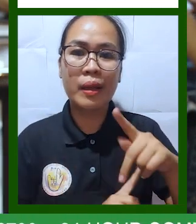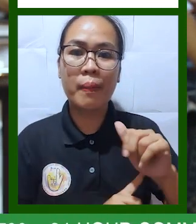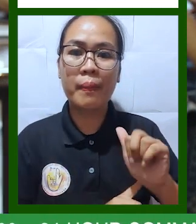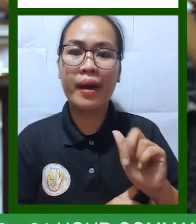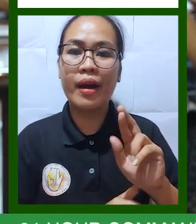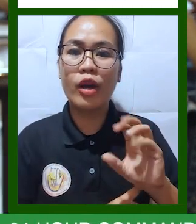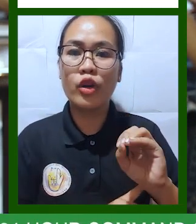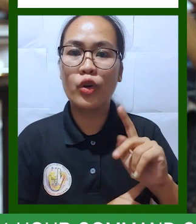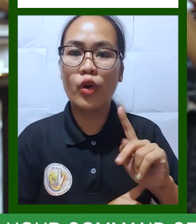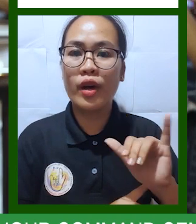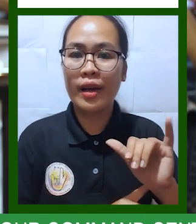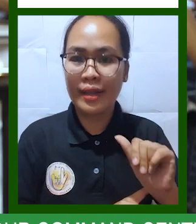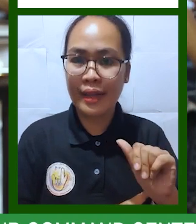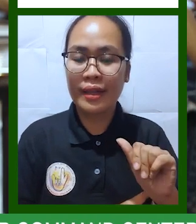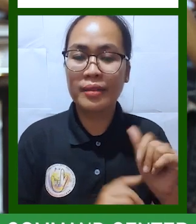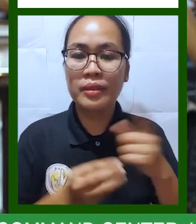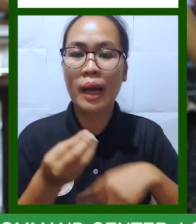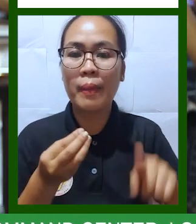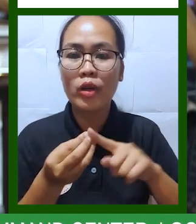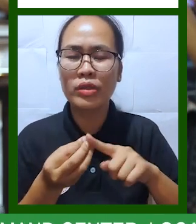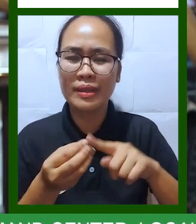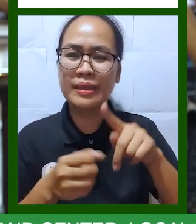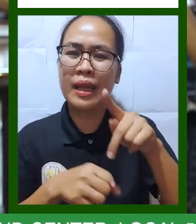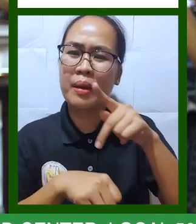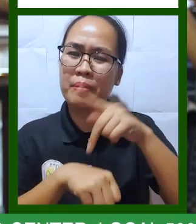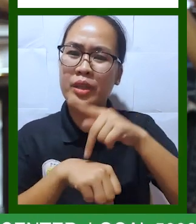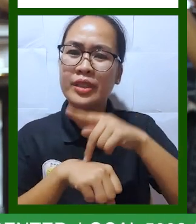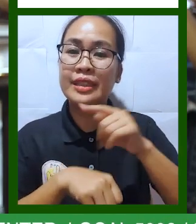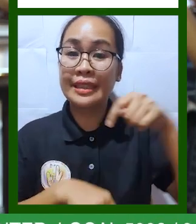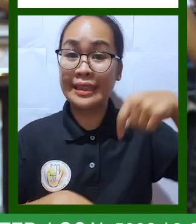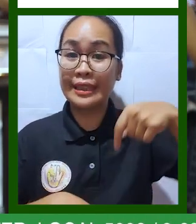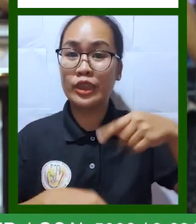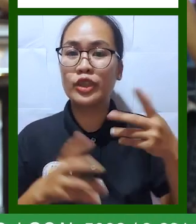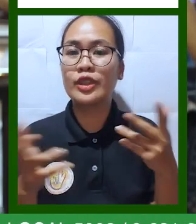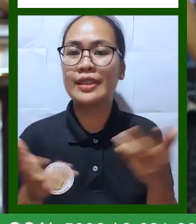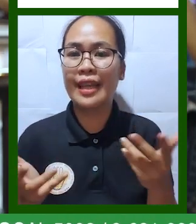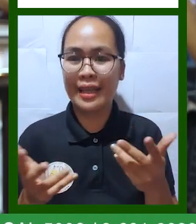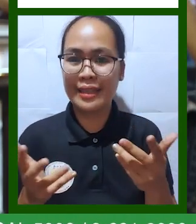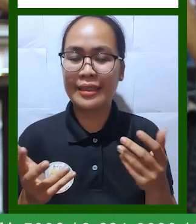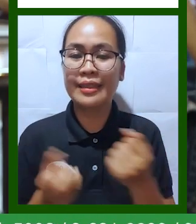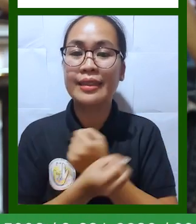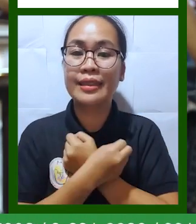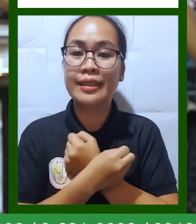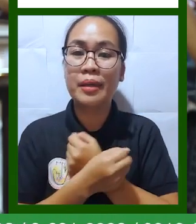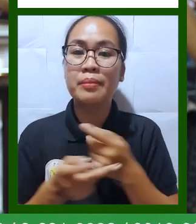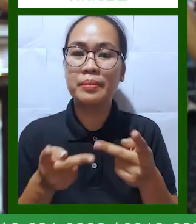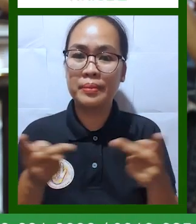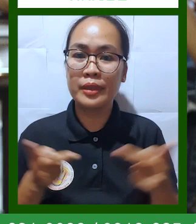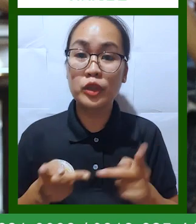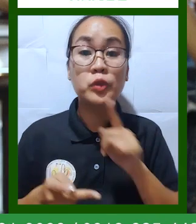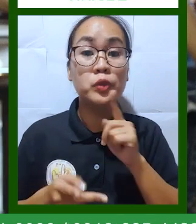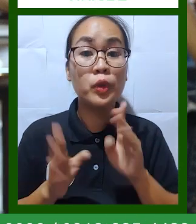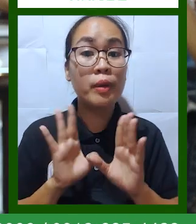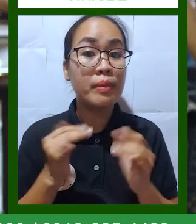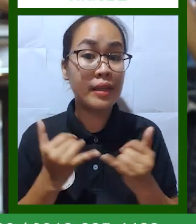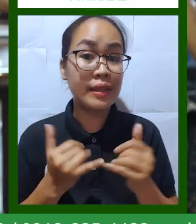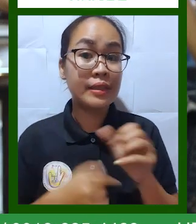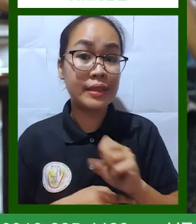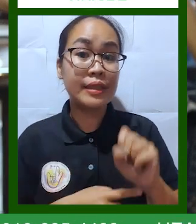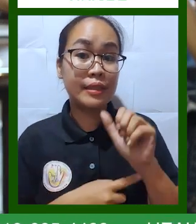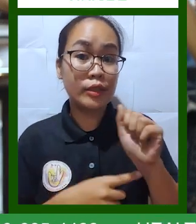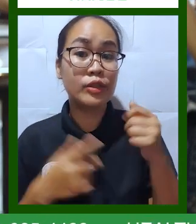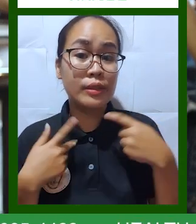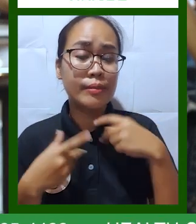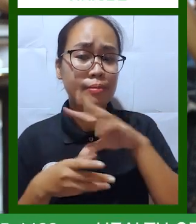parokya, ang mga parish ng na matatagpuan dito po sa ating mahal na lungsod. And syempre, ang Barangay San Antonio is part